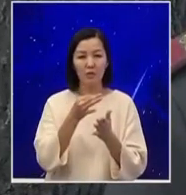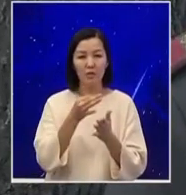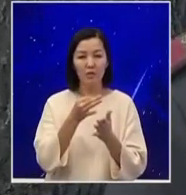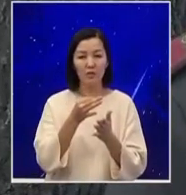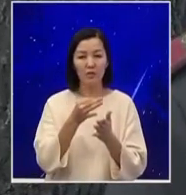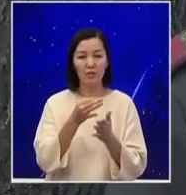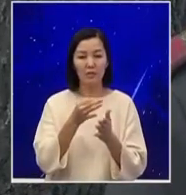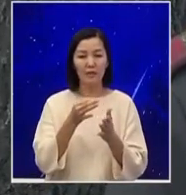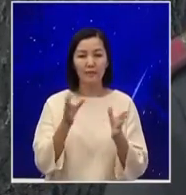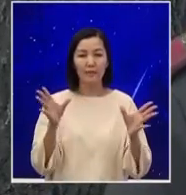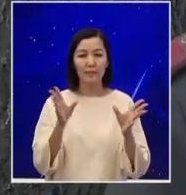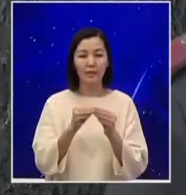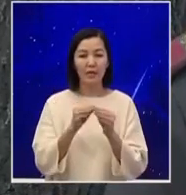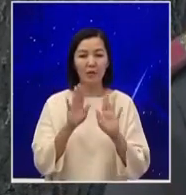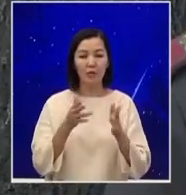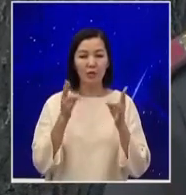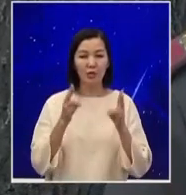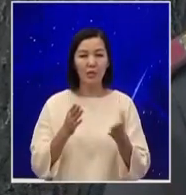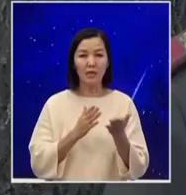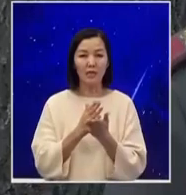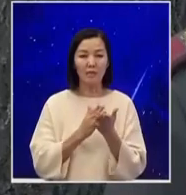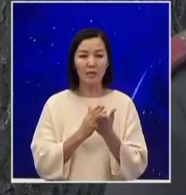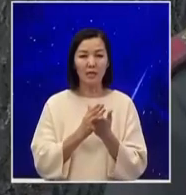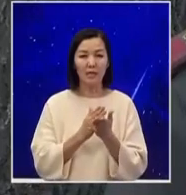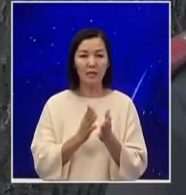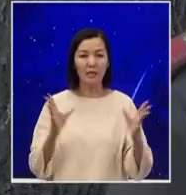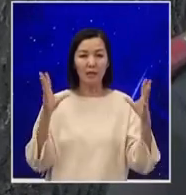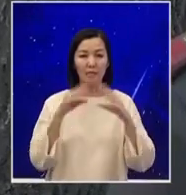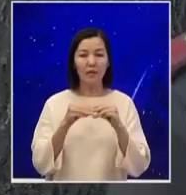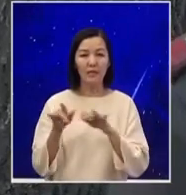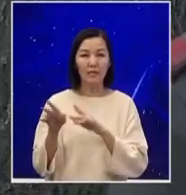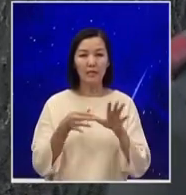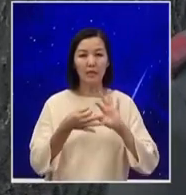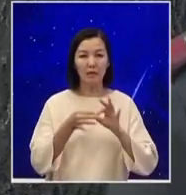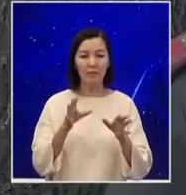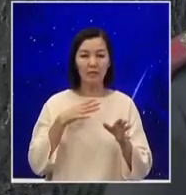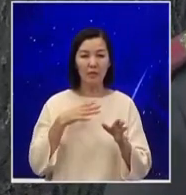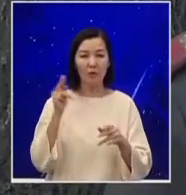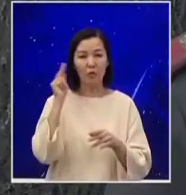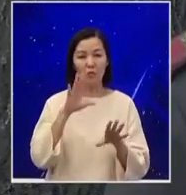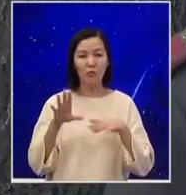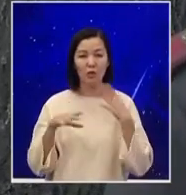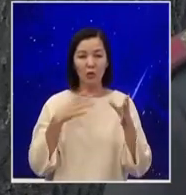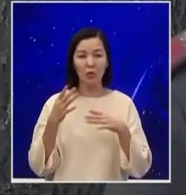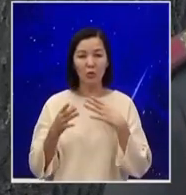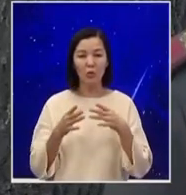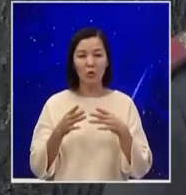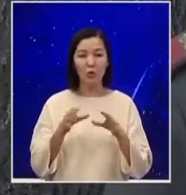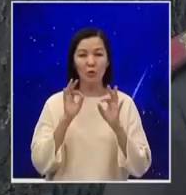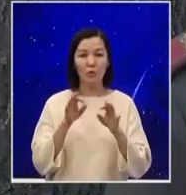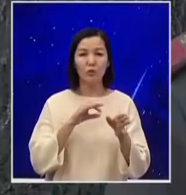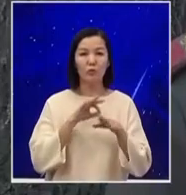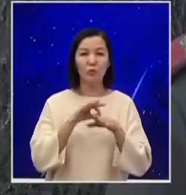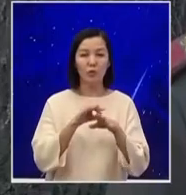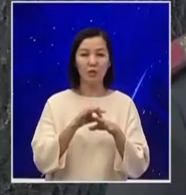серіктестігінің қызметкерлерімен және төтенше жағдайлар департамент қызметкерлерінің бірлескен іс-әрекеттерін пысықтау. Оқу-жаттығу өз деңгейінде